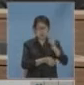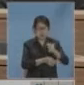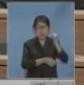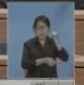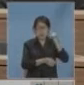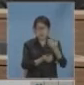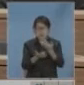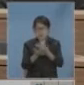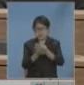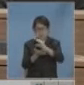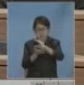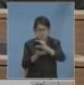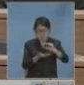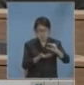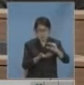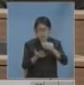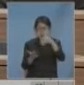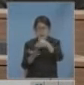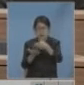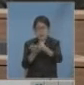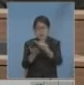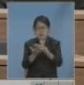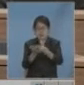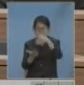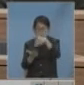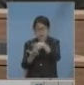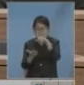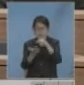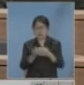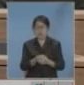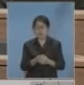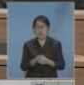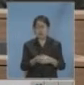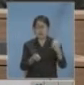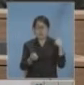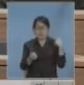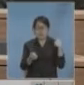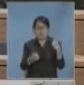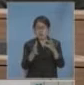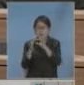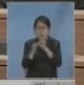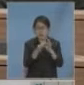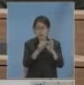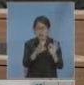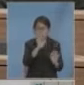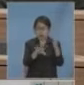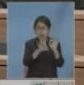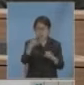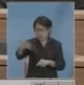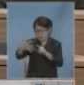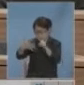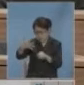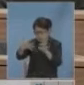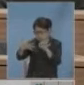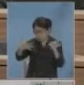ให้น้อยแล้วไปของบกลางงบกลางเราอภิปรายกันเมื่อวานไม่มีหมวดไหนหรอกครับที่จะมาใช้ในการชาปนกิจศพได้ถ้าจ